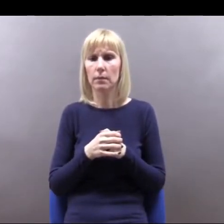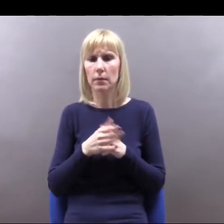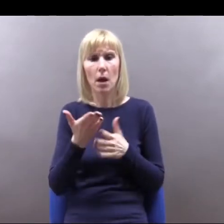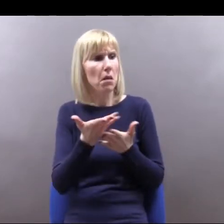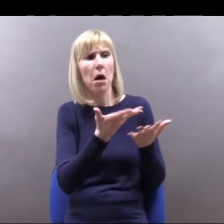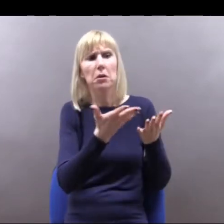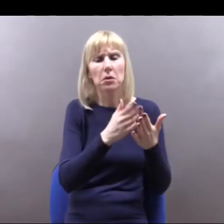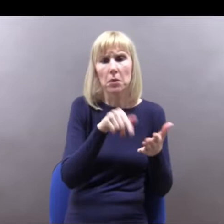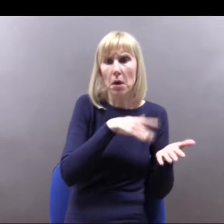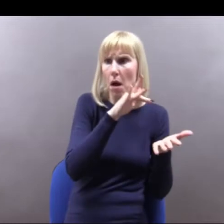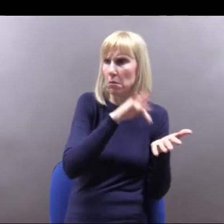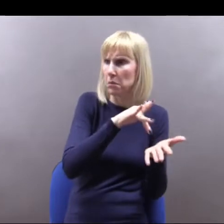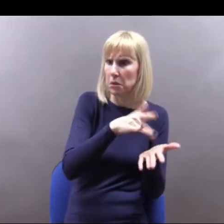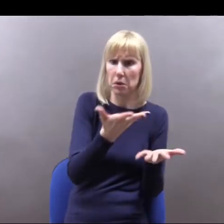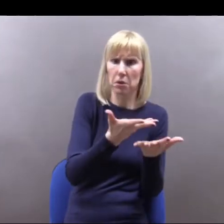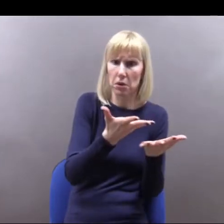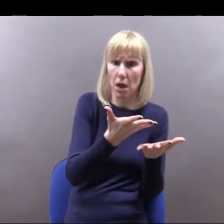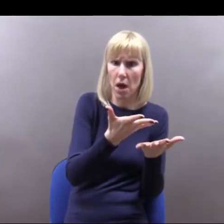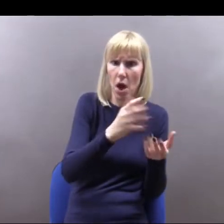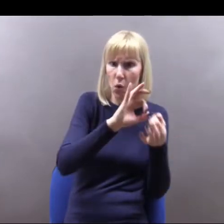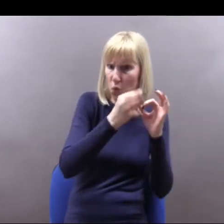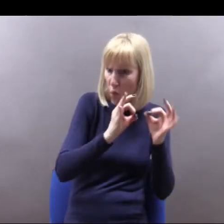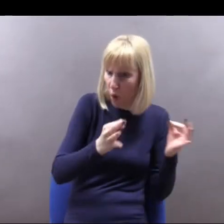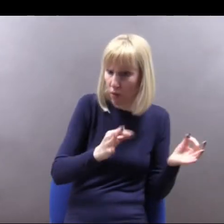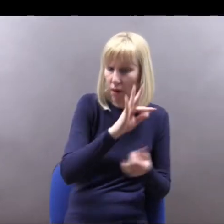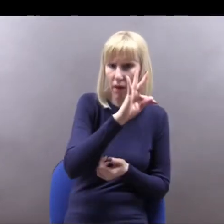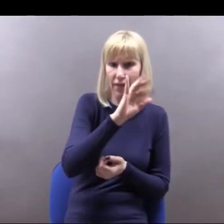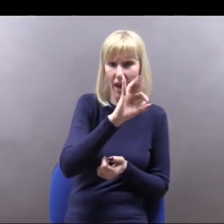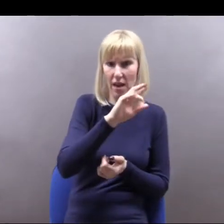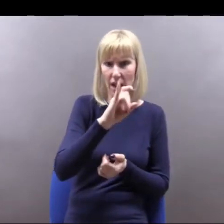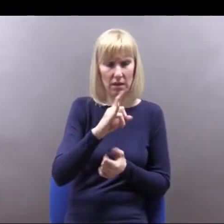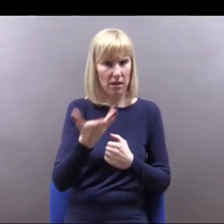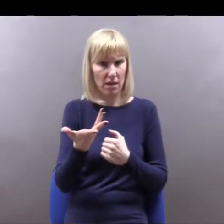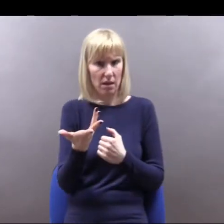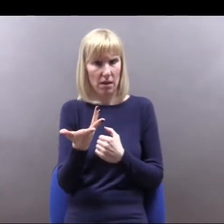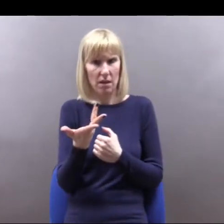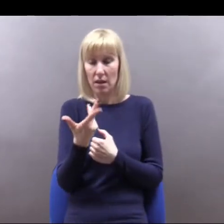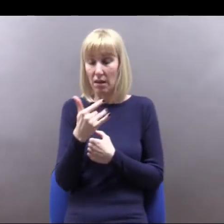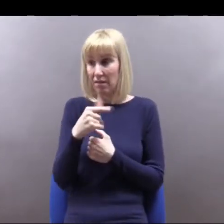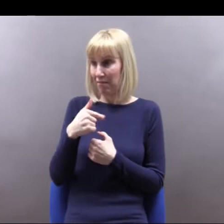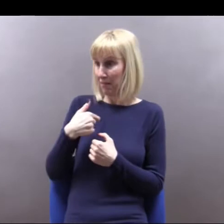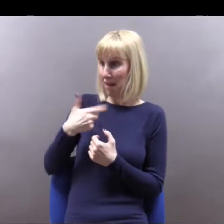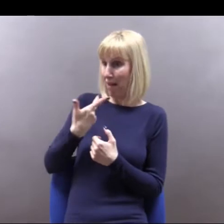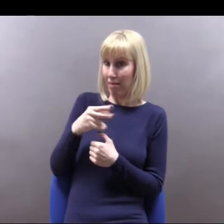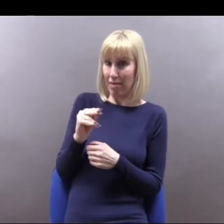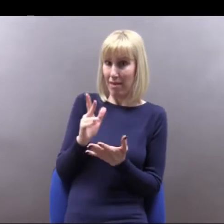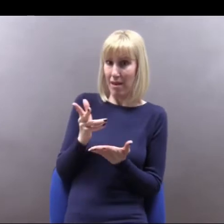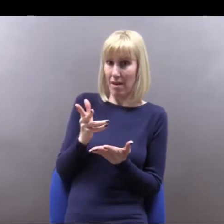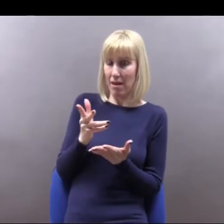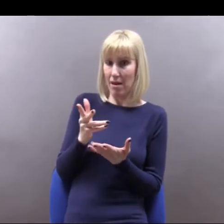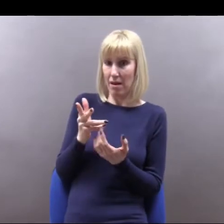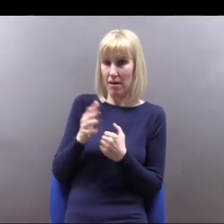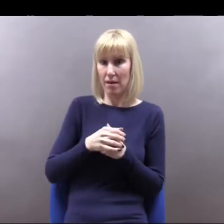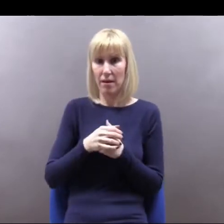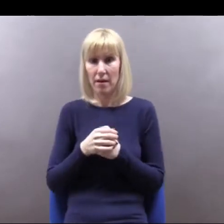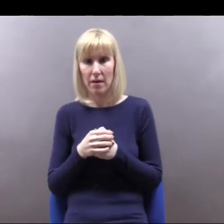Na drugą stronę Jana Pawła. Tak, to dobrze, to tak, na przy wyjściu... Zwróćcie uwagę, akurat